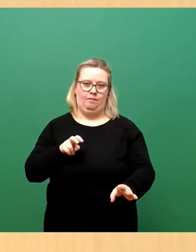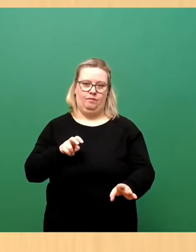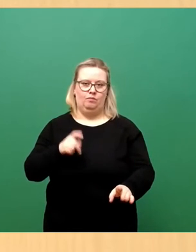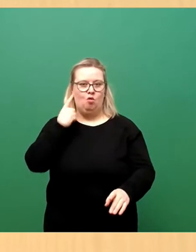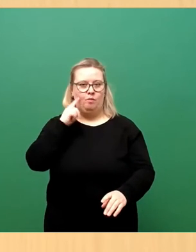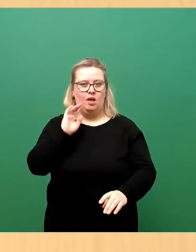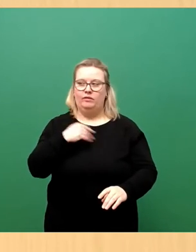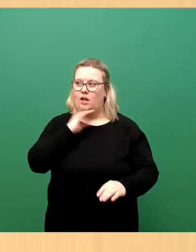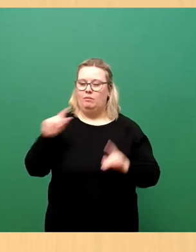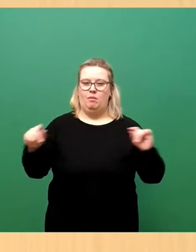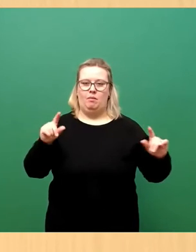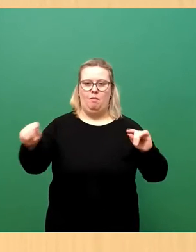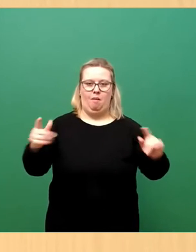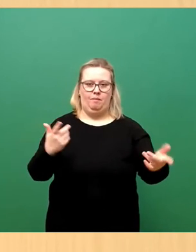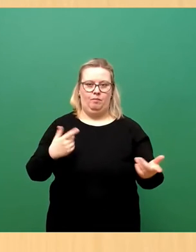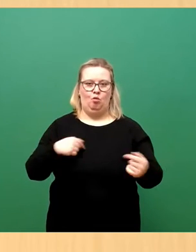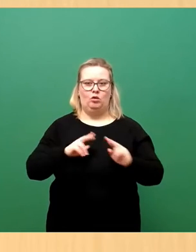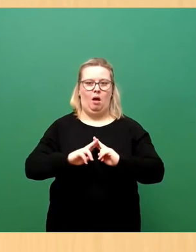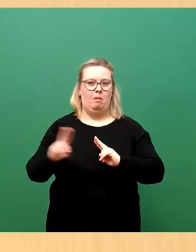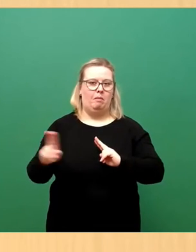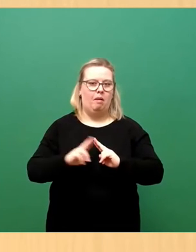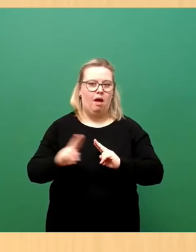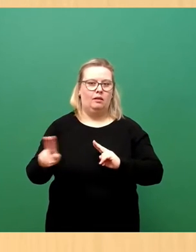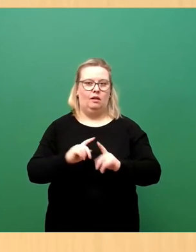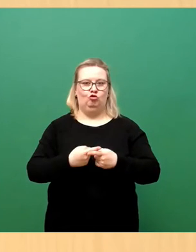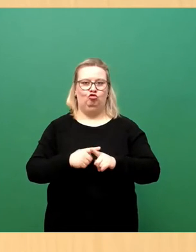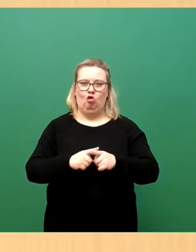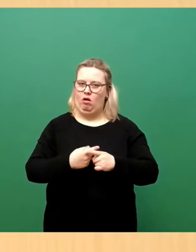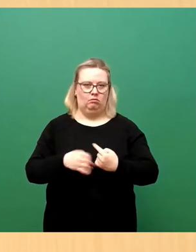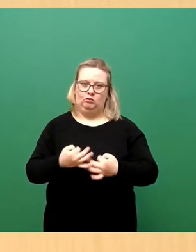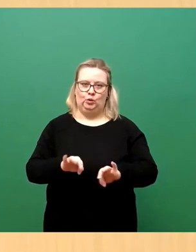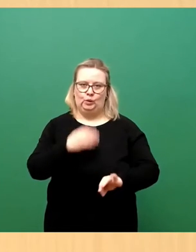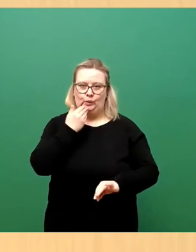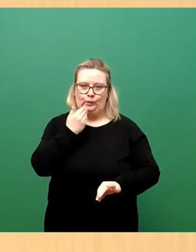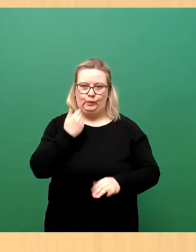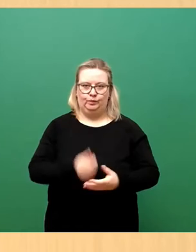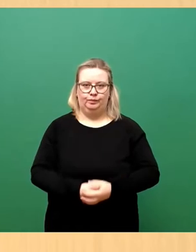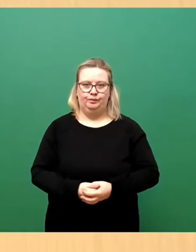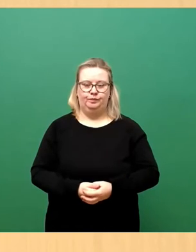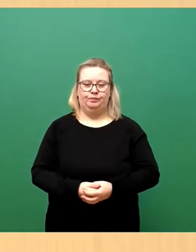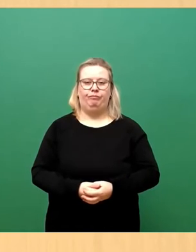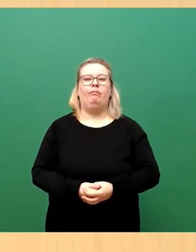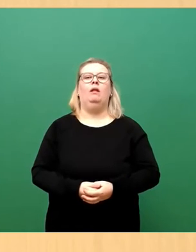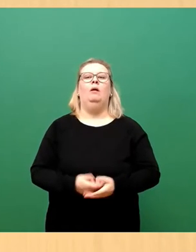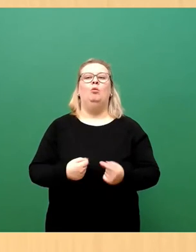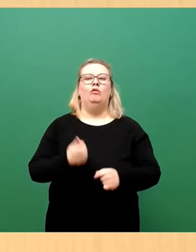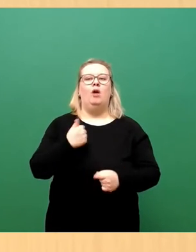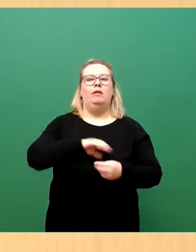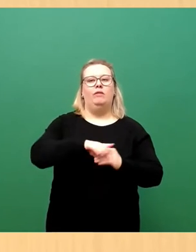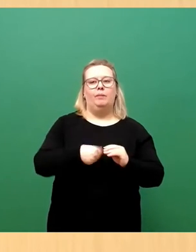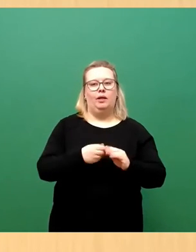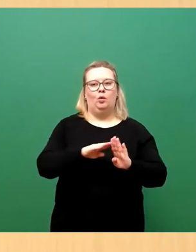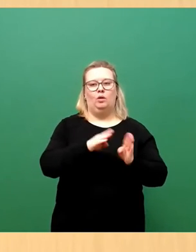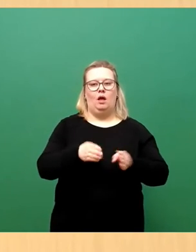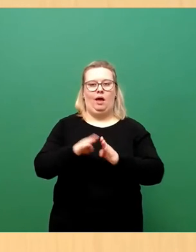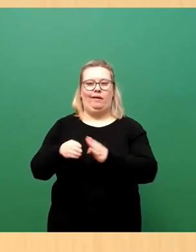Umland. Das ist weder in Richtung Pendeln noch in Richtung Steueraufkommen gut. Bei der Entwicklung für Einfamilien- und Reihenhäuser hat Dresden